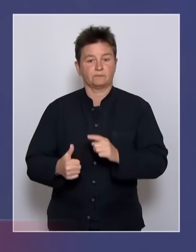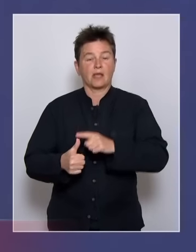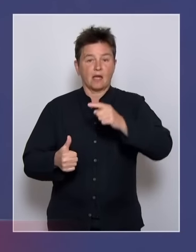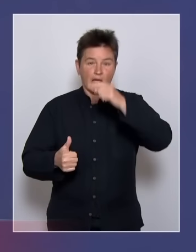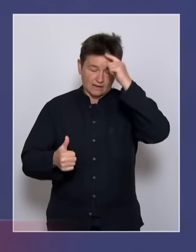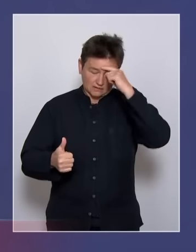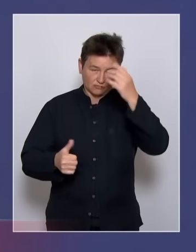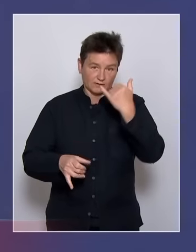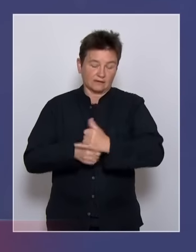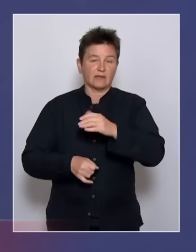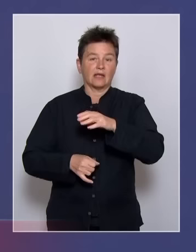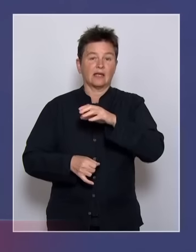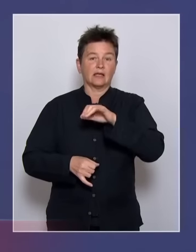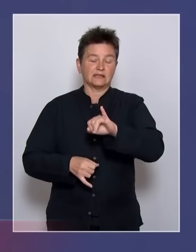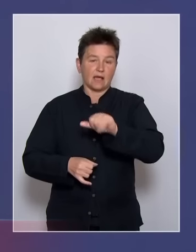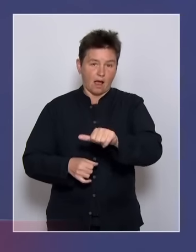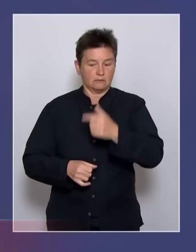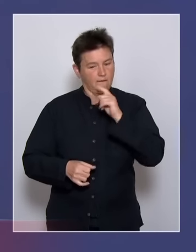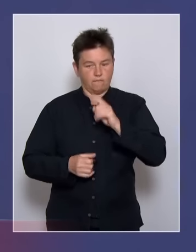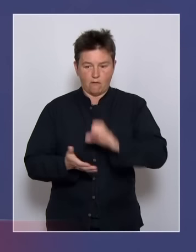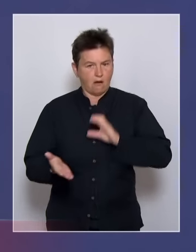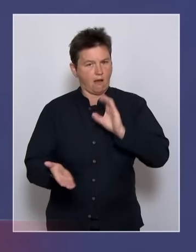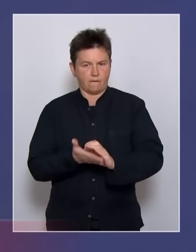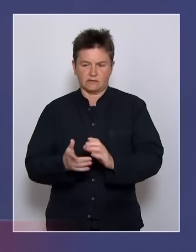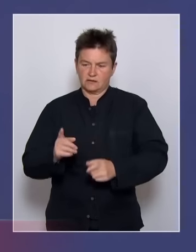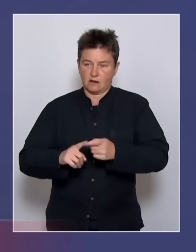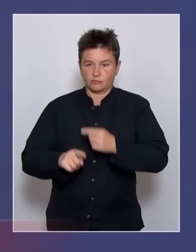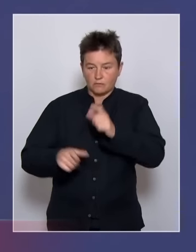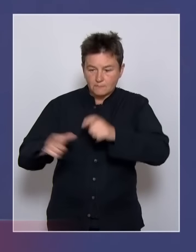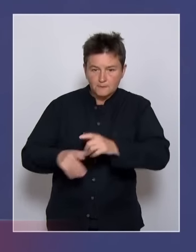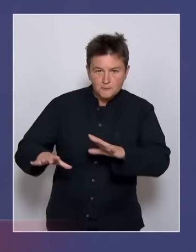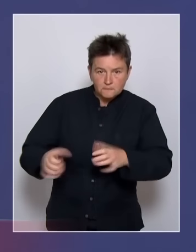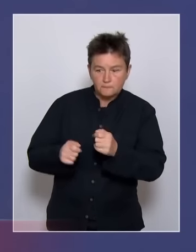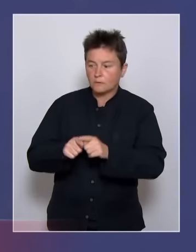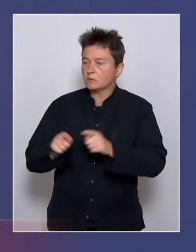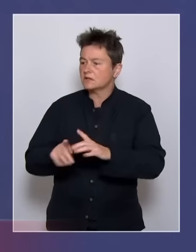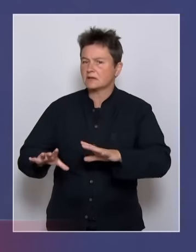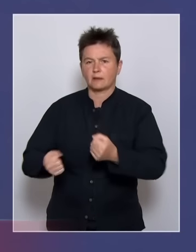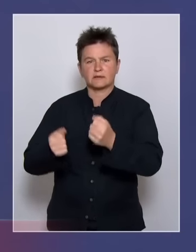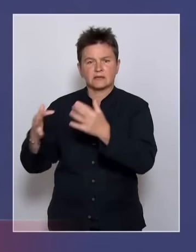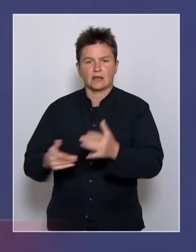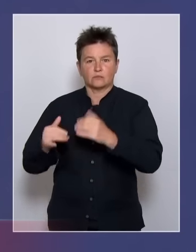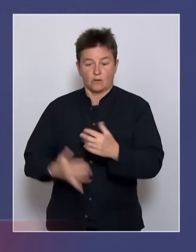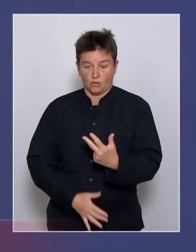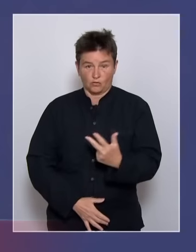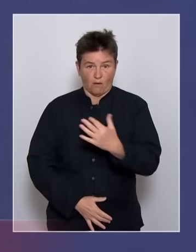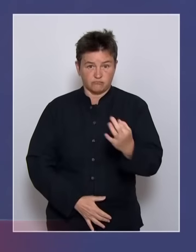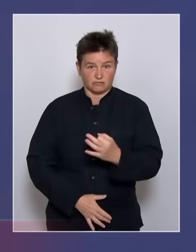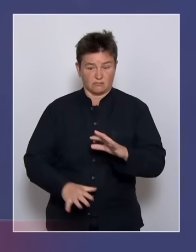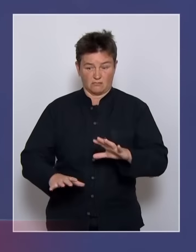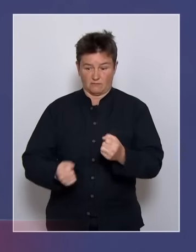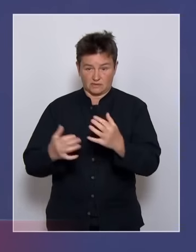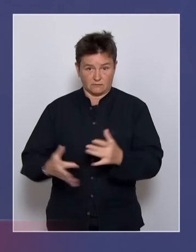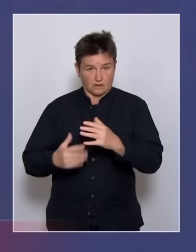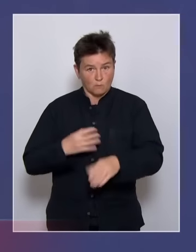'intelligence artificielle, en investissant massivement sur les talents, mais aussi les capacités de calcul. On a 3% des capacités de calcul